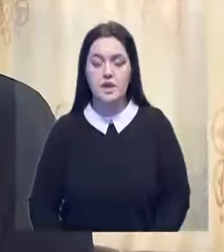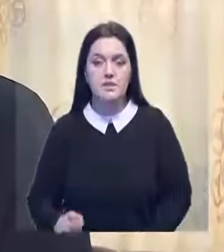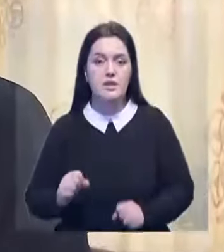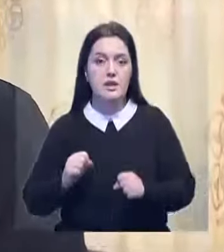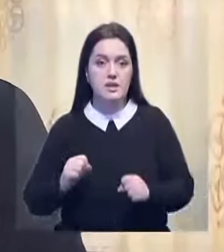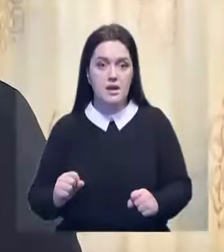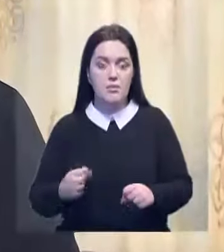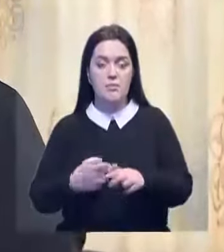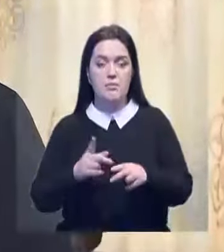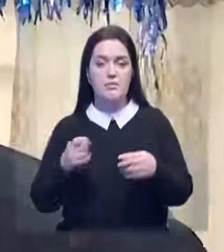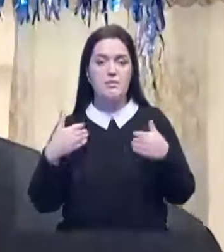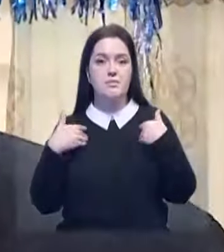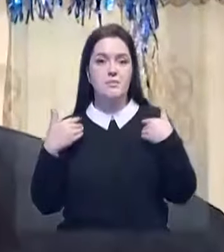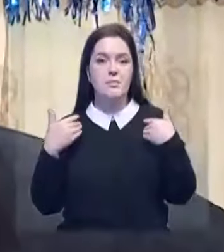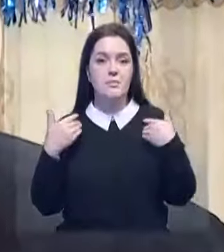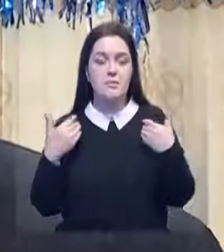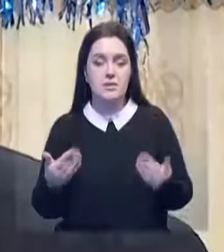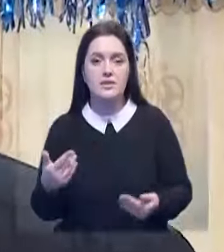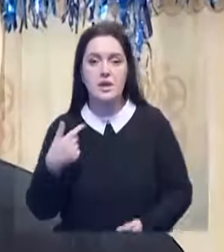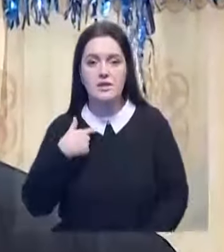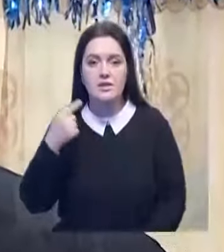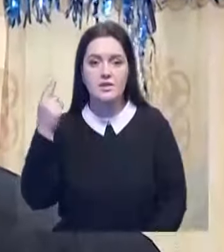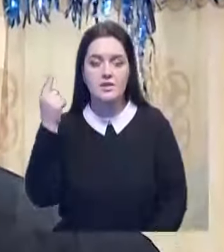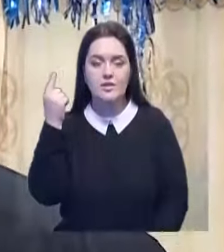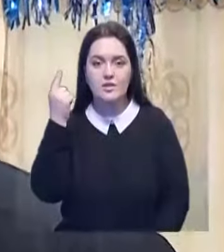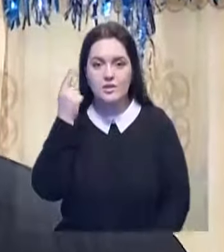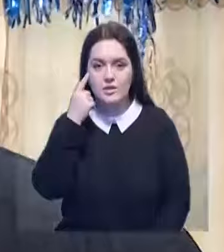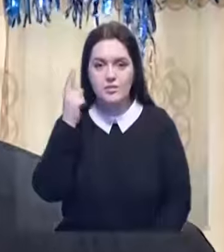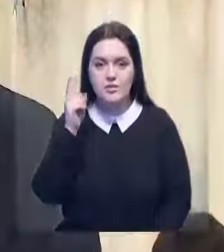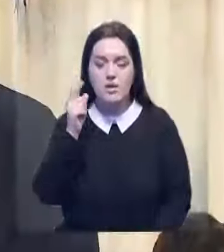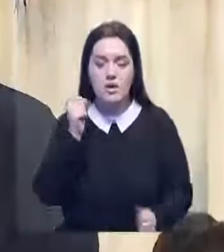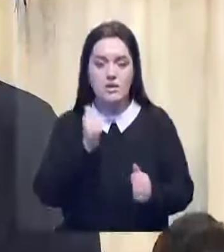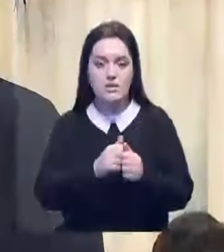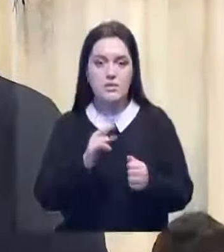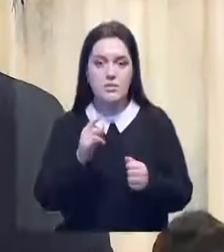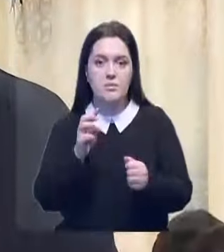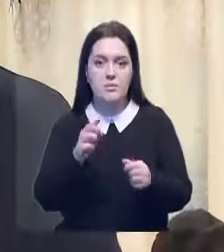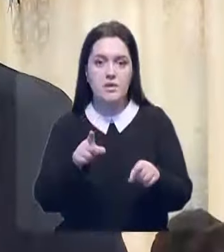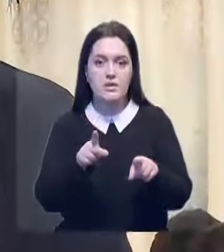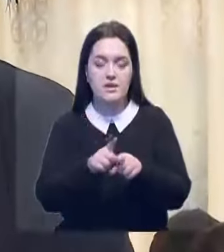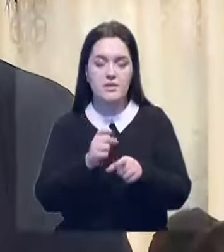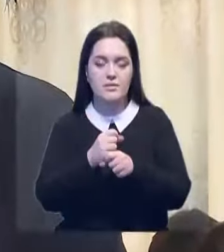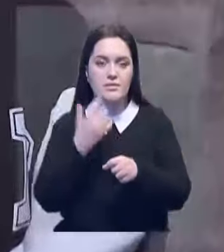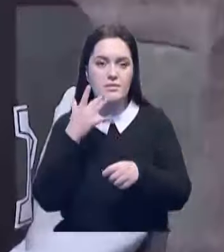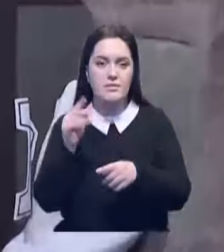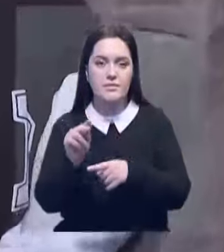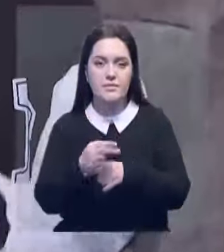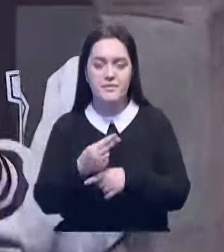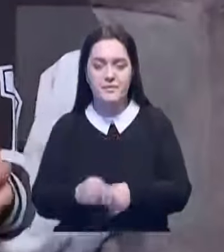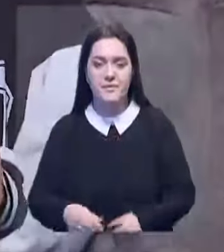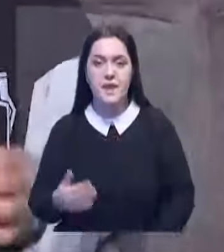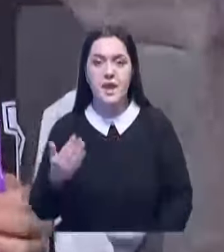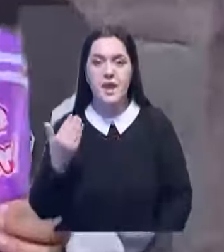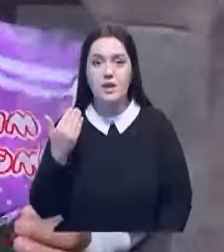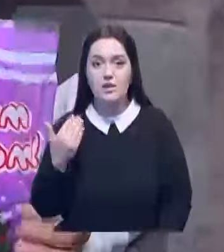самоотверженность, за это хотели поздравить. Я думаю, с нашей школы каждый ребенок так же сделал. Мы всех так воспитываем. Ее